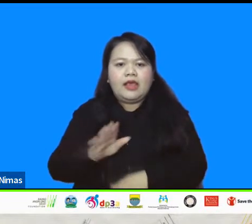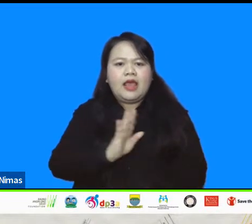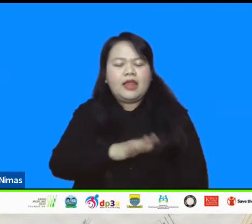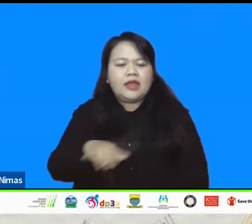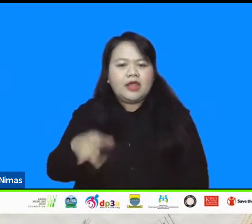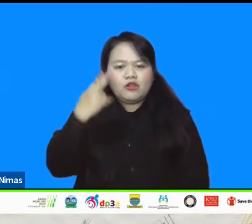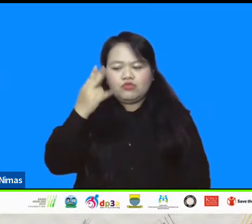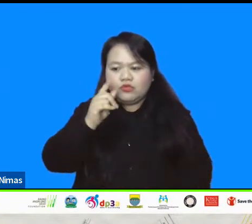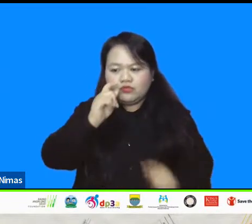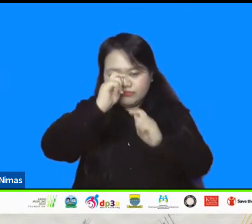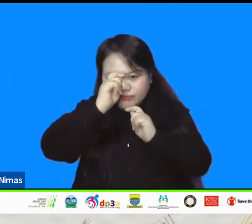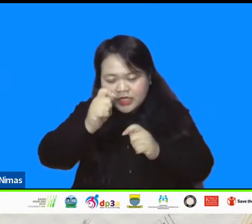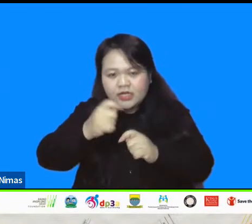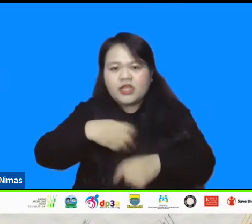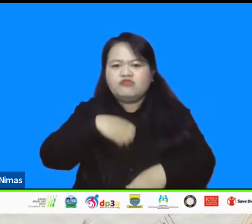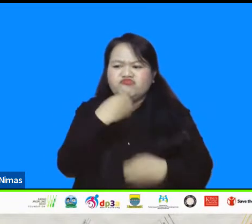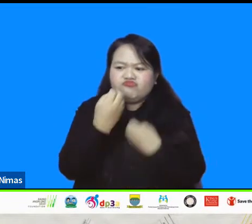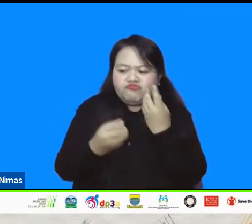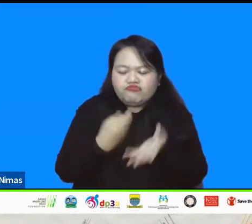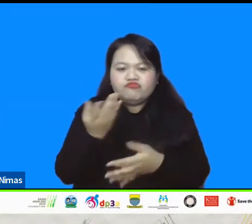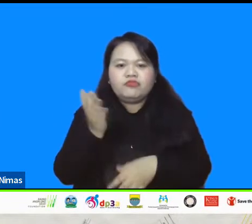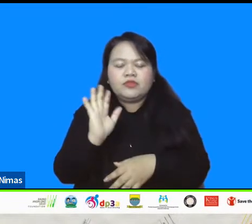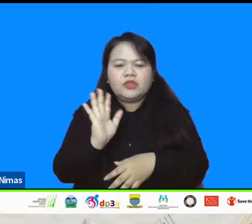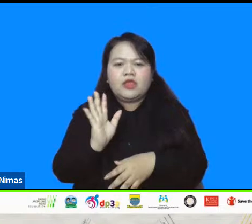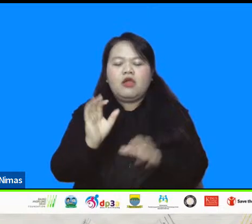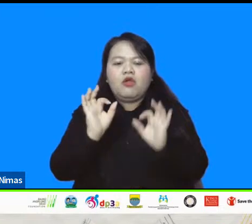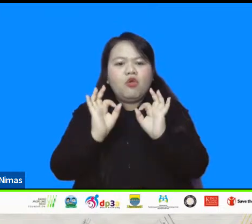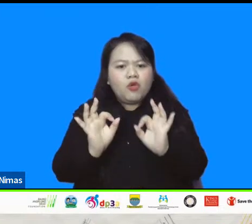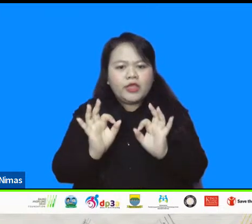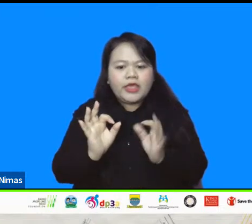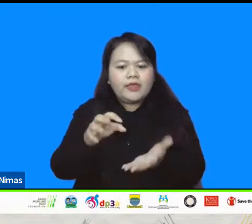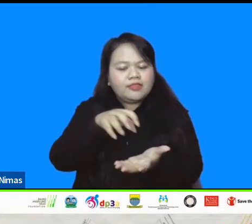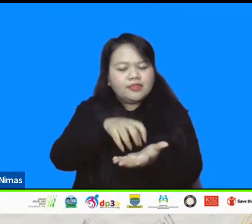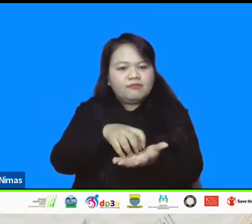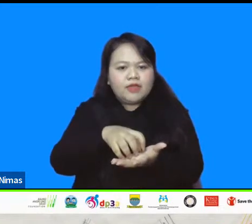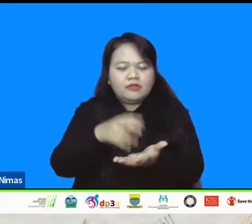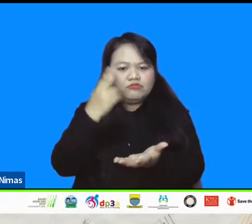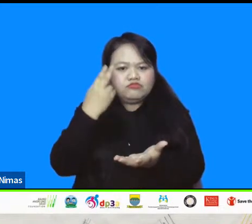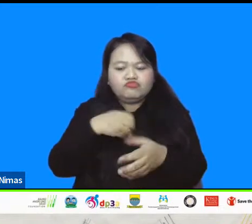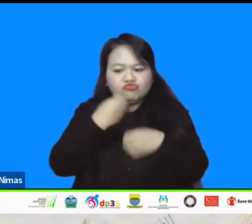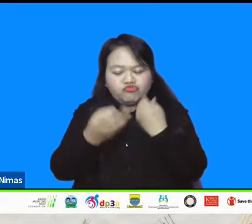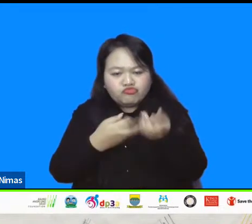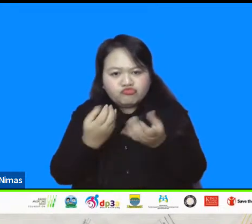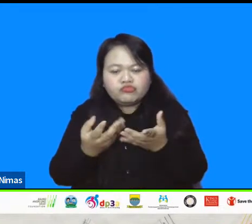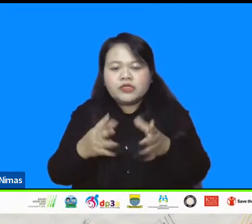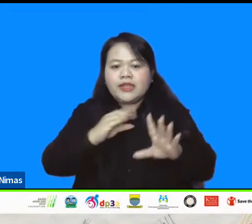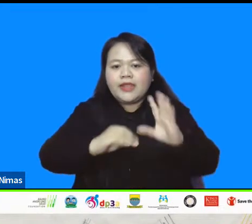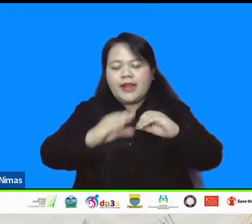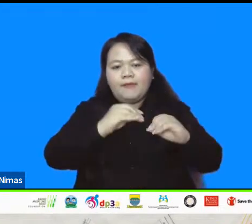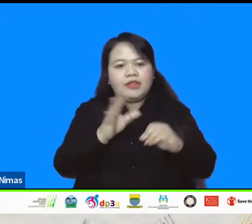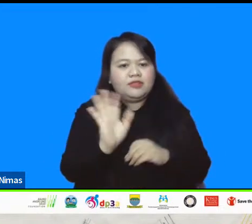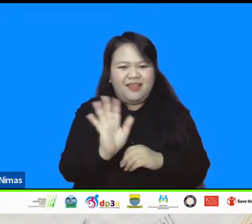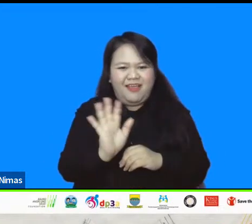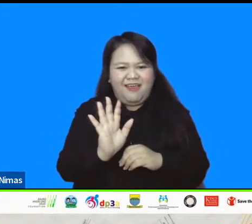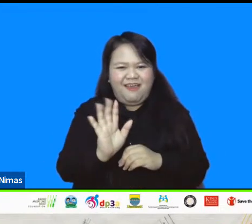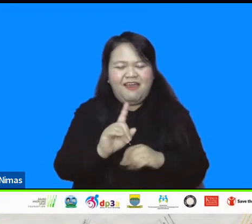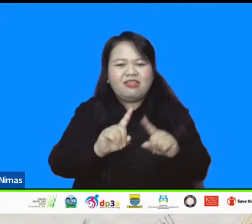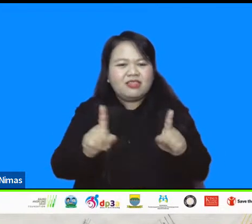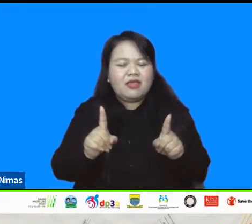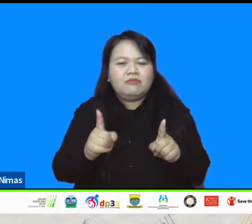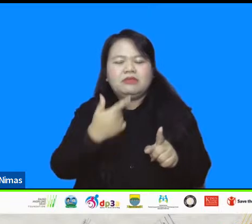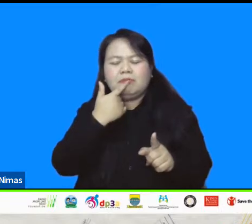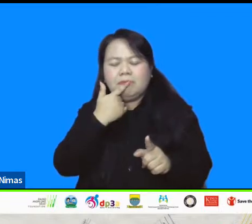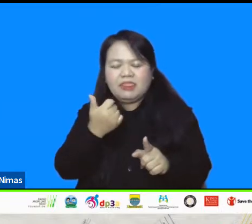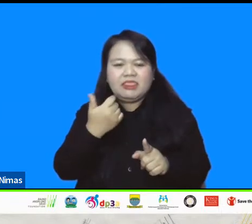untuk dihargai suaranya bukan hanya dia diberikan tempat untuk bicara misalnya di rapat, bukan hanya itu, tetapi yang penting